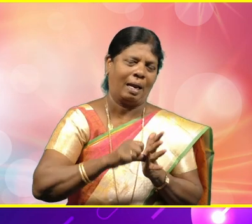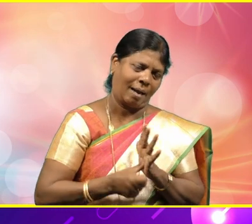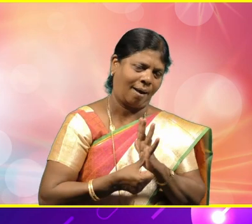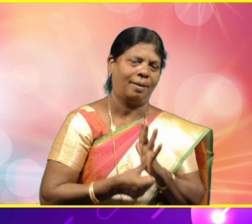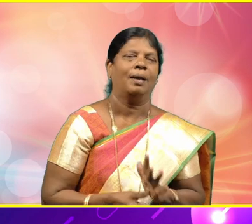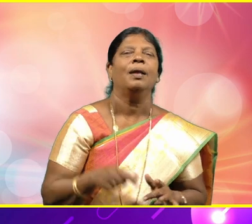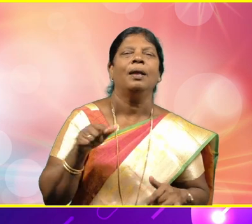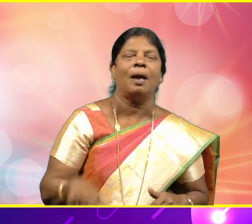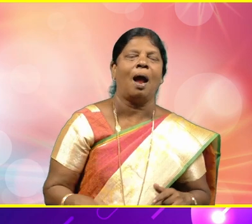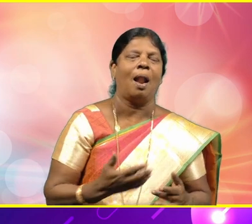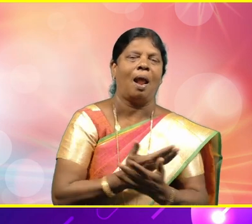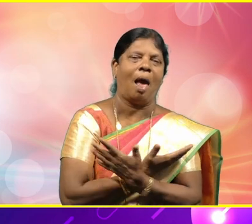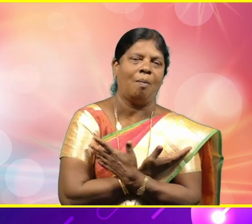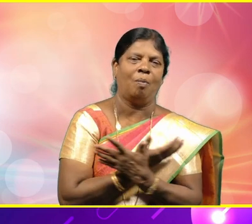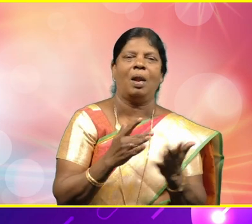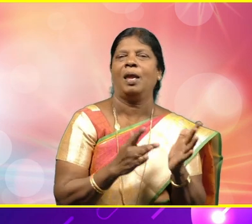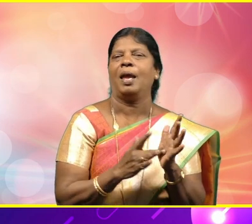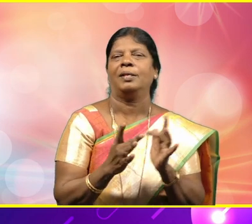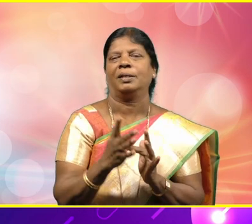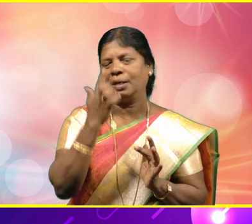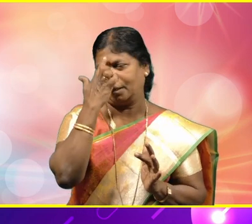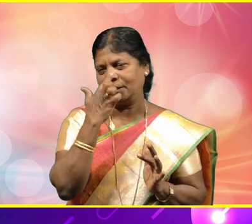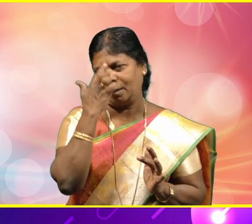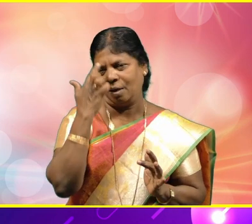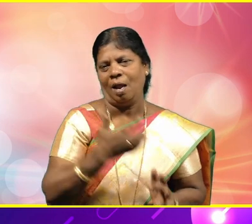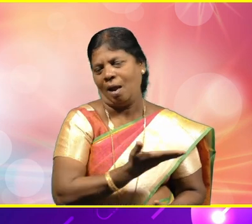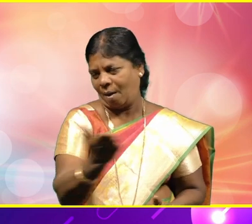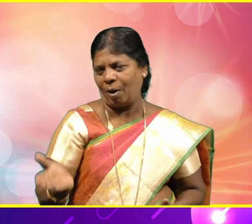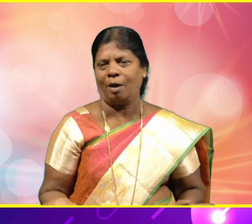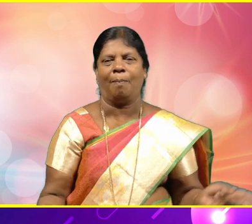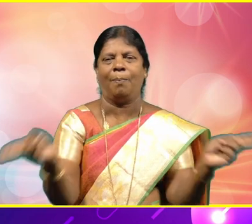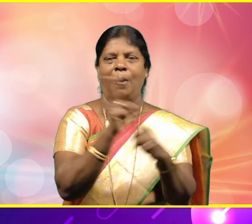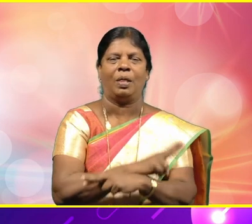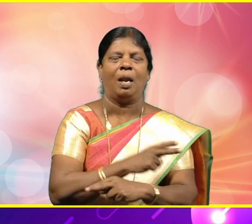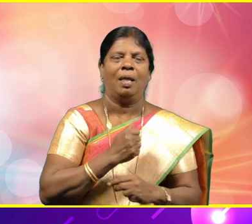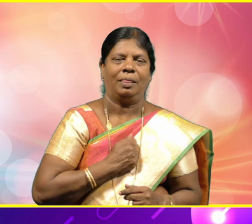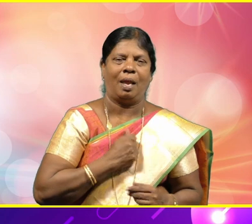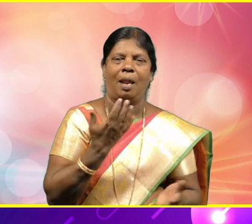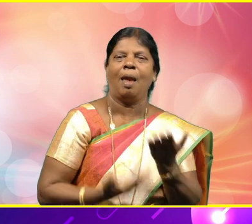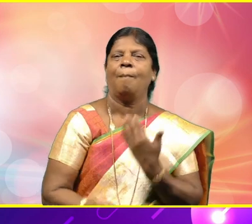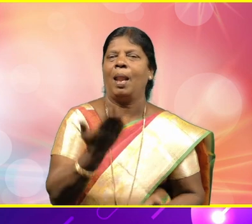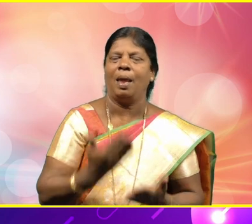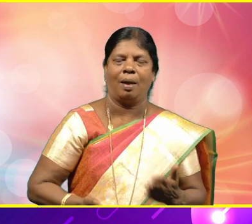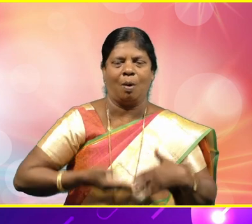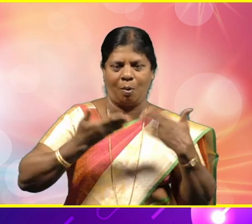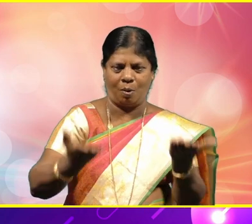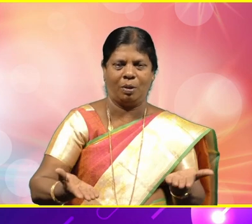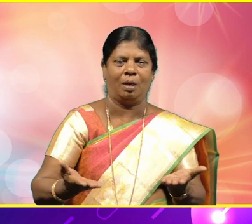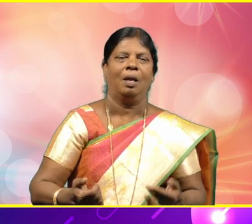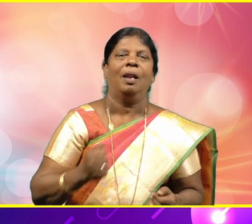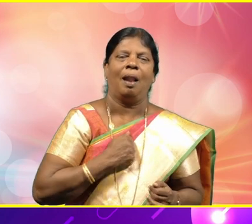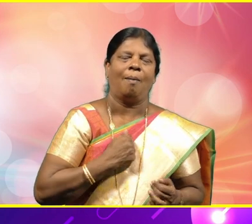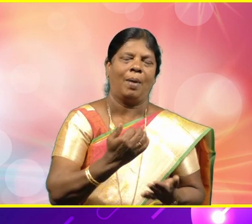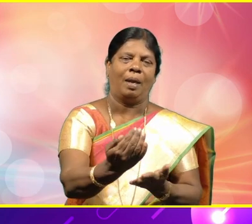மிக கடினம். ஆனால் இந்த அன்புள்ள ஆண்டவராகிய இயேசு கிறிஸ்து நமக்கு பதிலாக தன்னையே பலியாய்